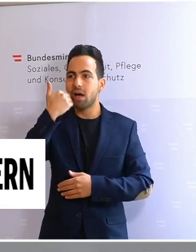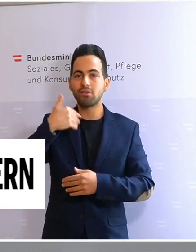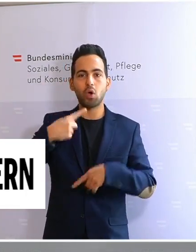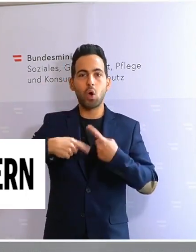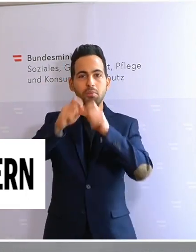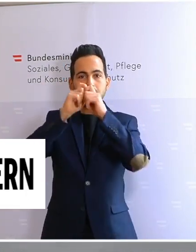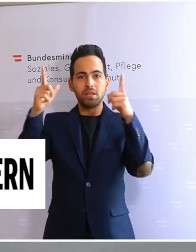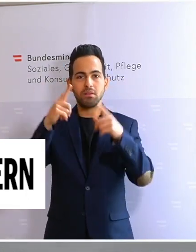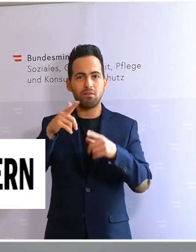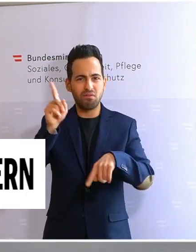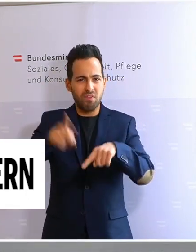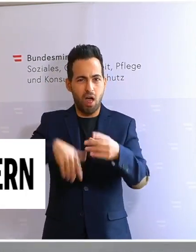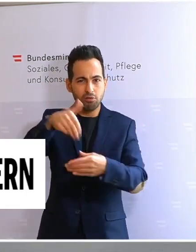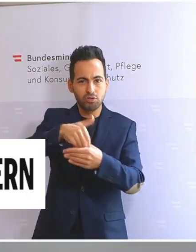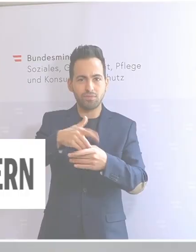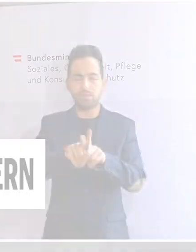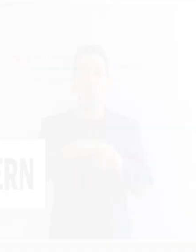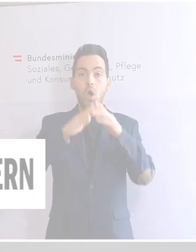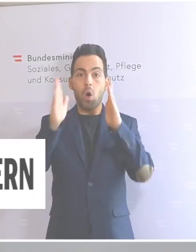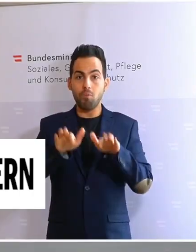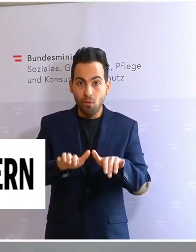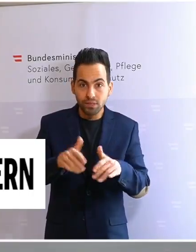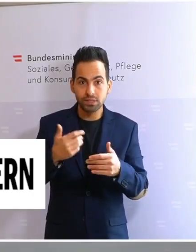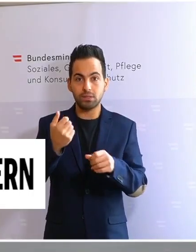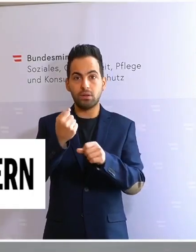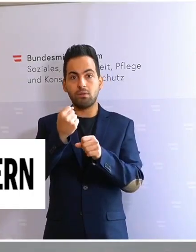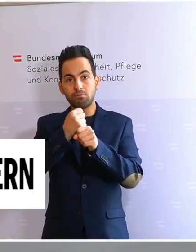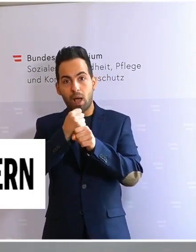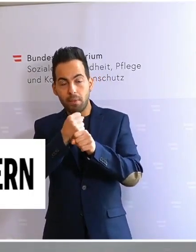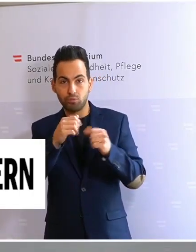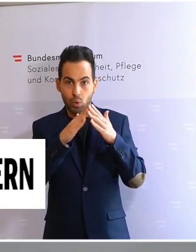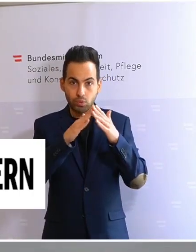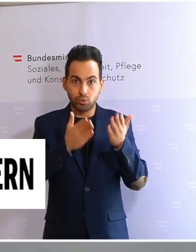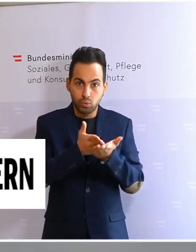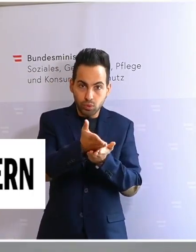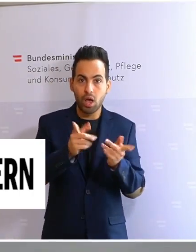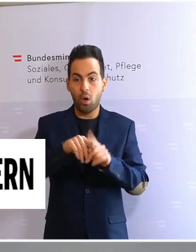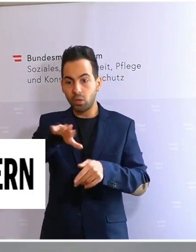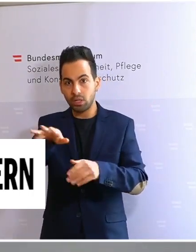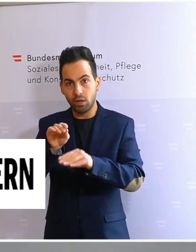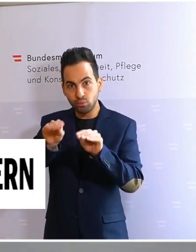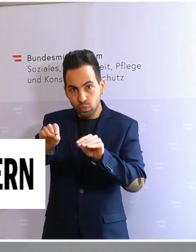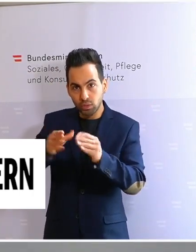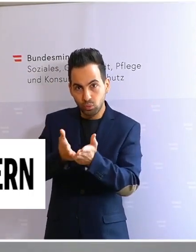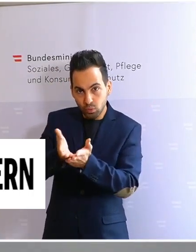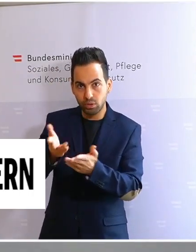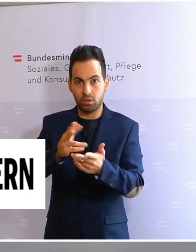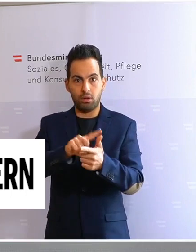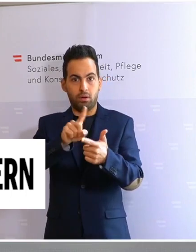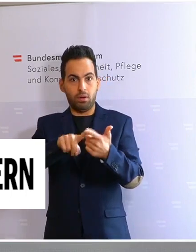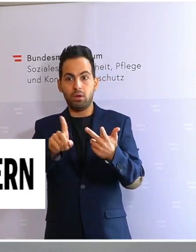Rollenbilder, diese überzogenen Rollenbilder zu verändern und zu durchbrechen. Es gibt auf der anderen Seite genauso die extreme Belastung von Männern, wo